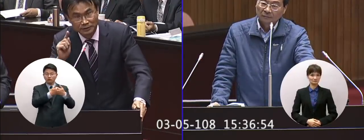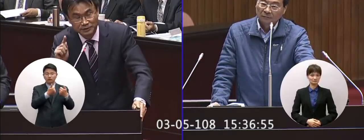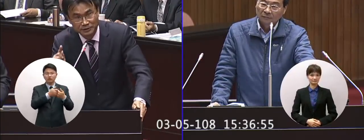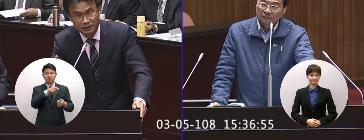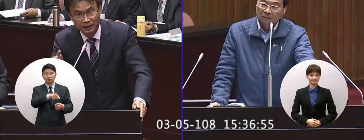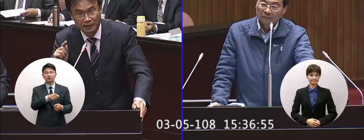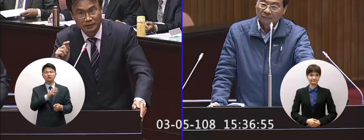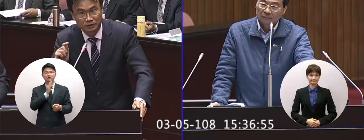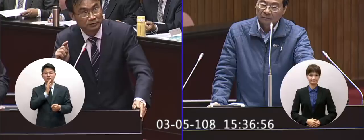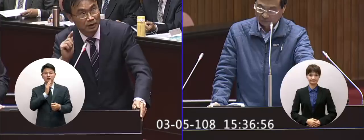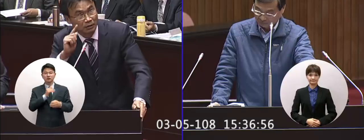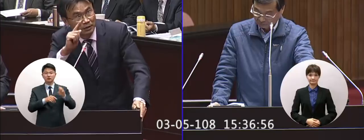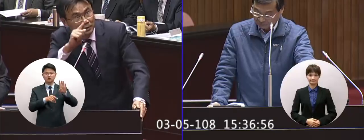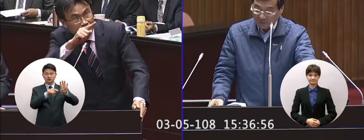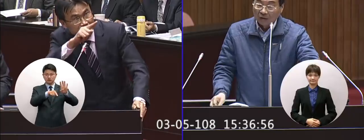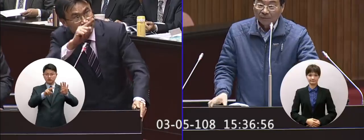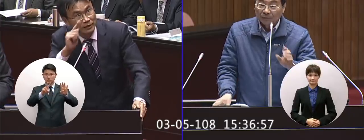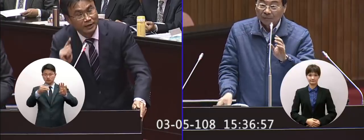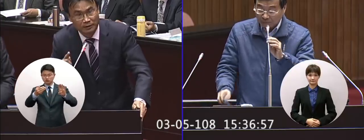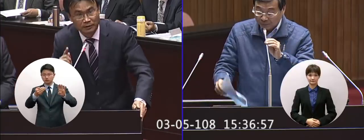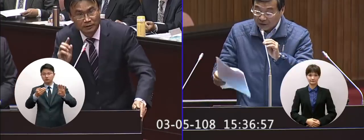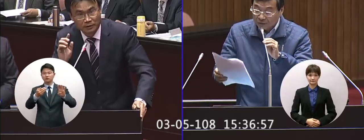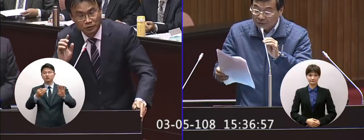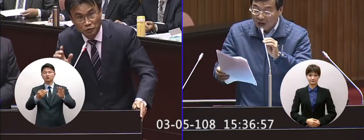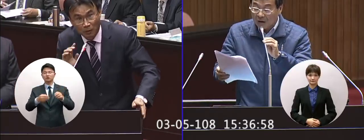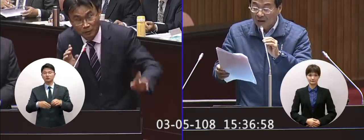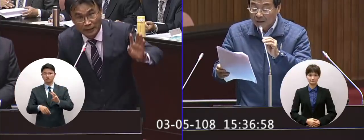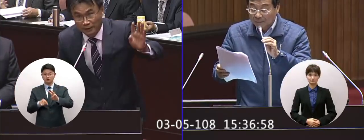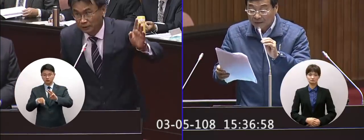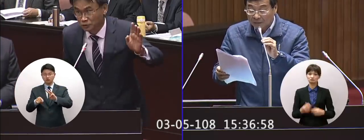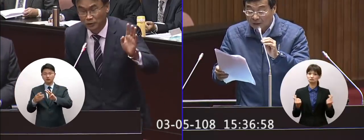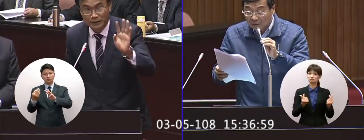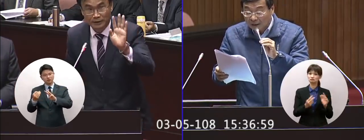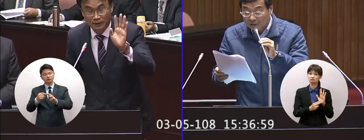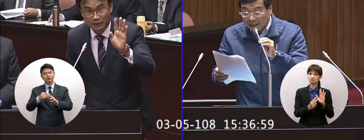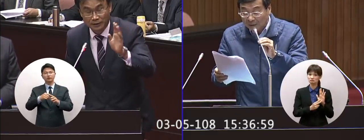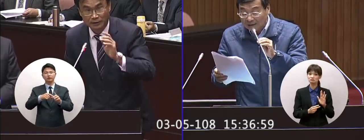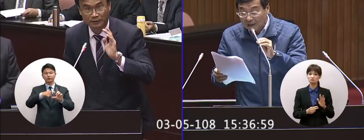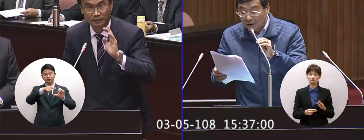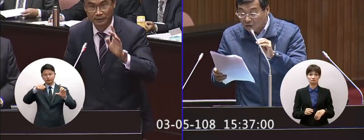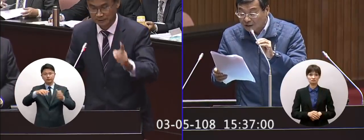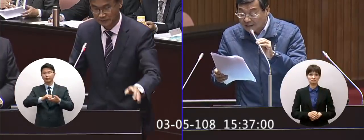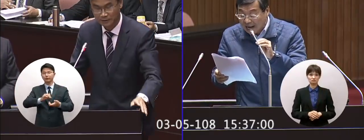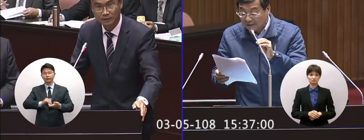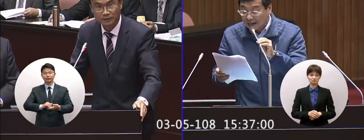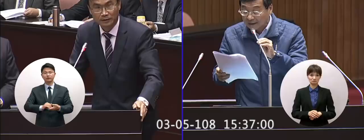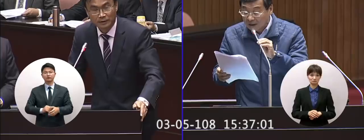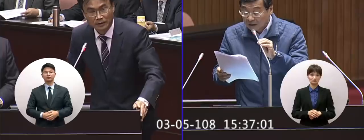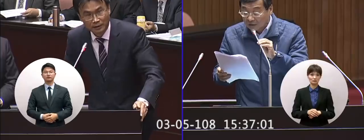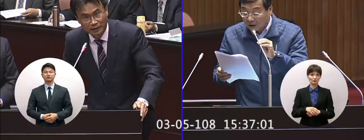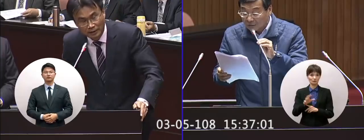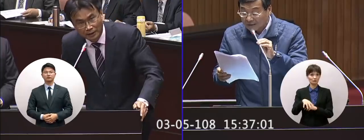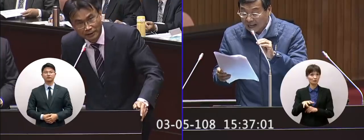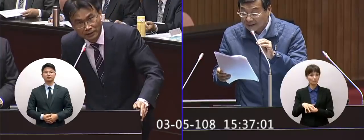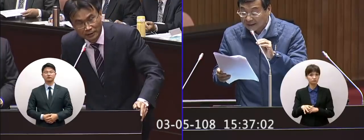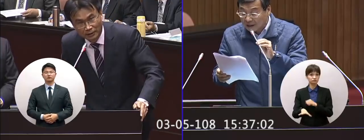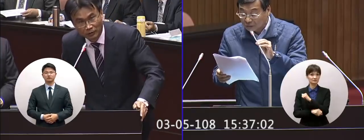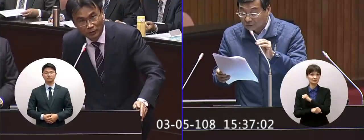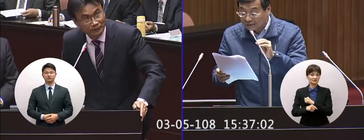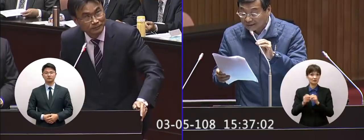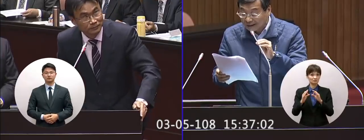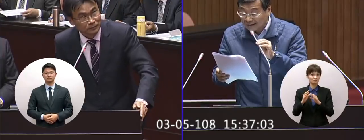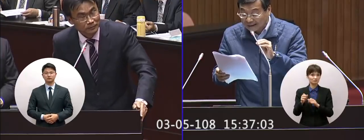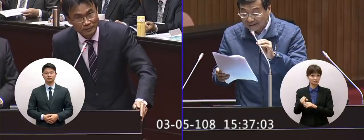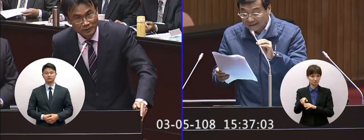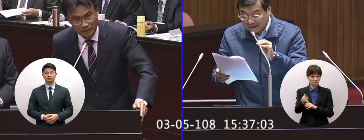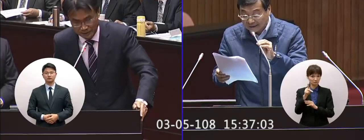能拿到的是4.29到3.， 比如说 不等， 比如说做了最多的农机贷款，从